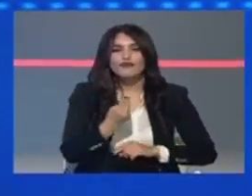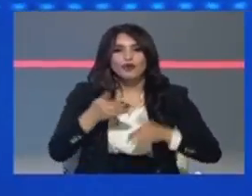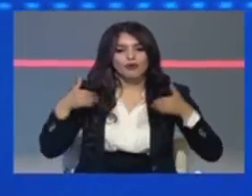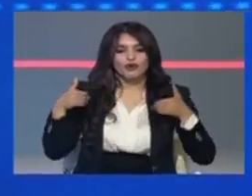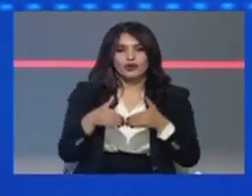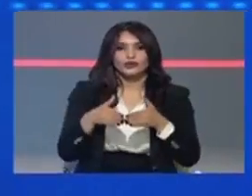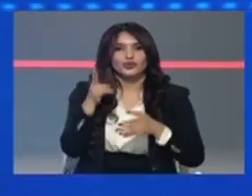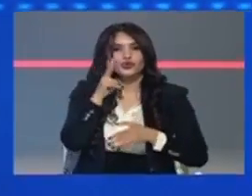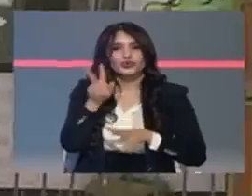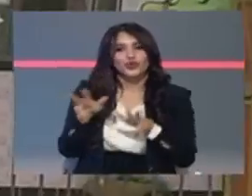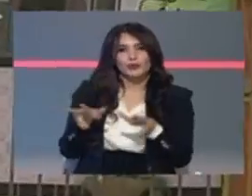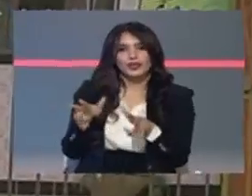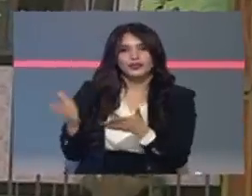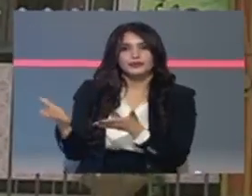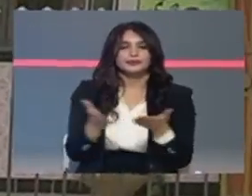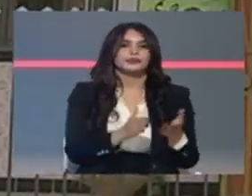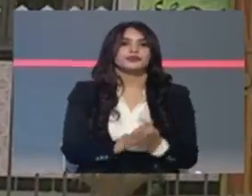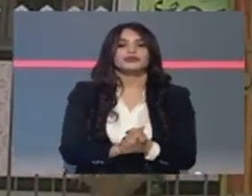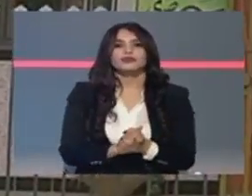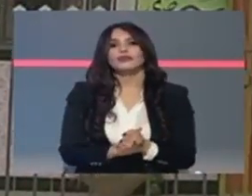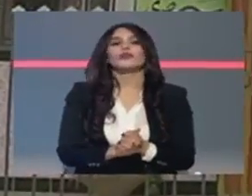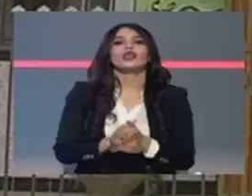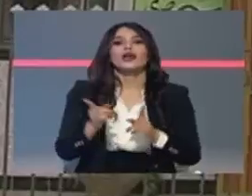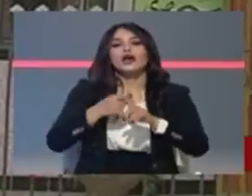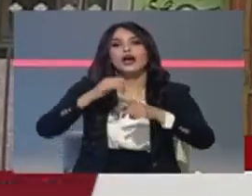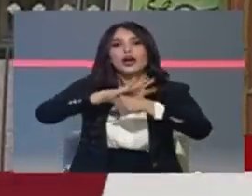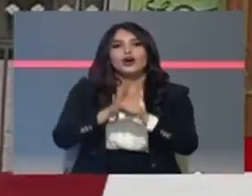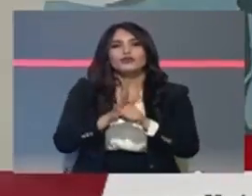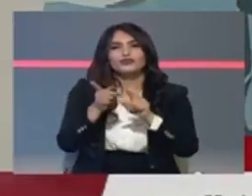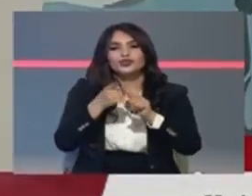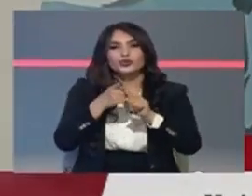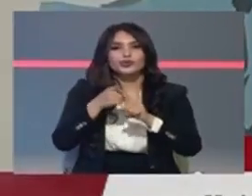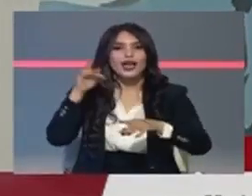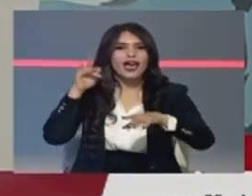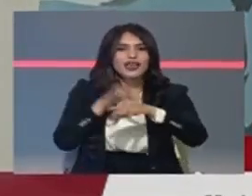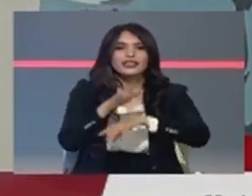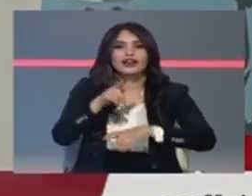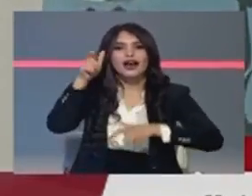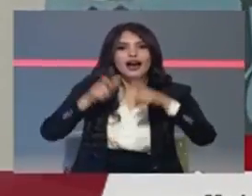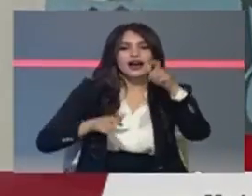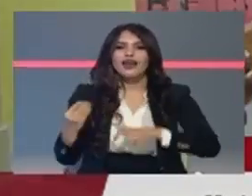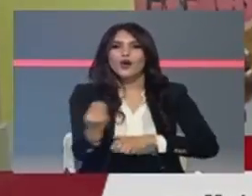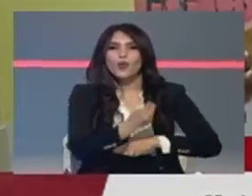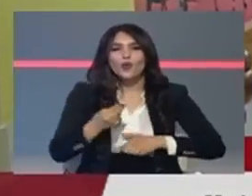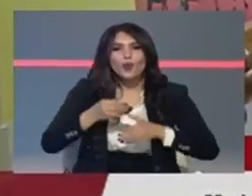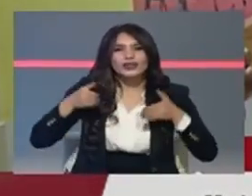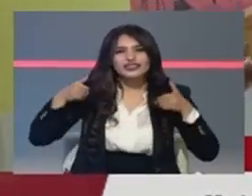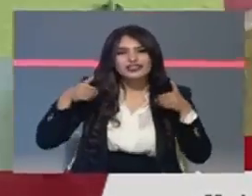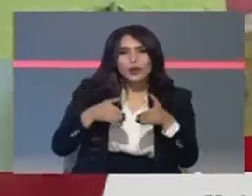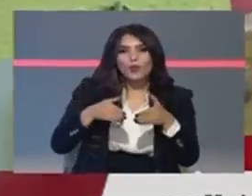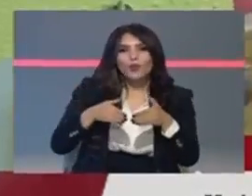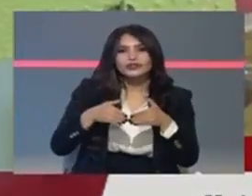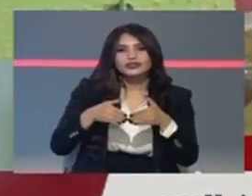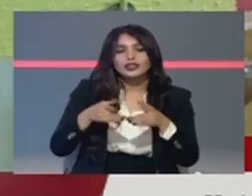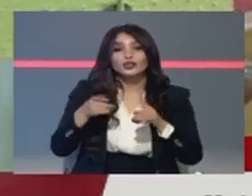النقل التالي لنتابع. سحب فيروس كورونا بساط العناية النفسية التي طالما حظي بها أطفال يعانون من طيف